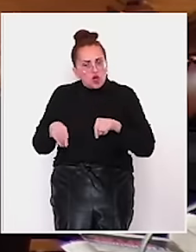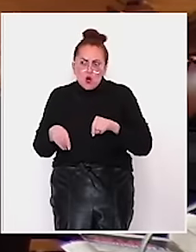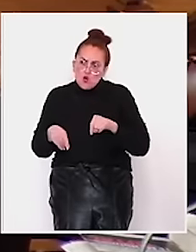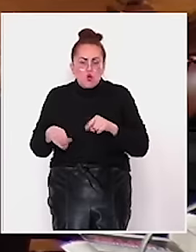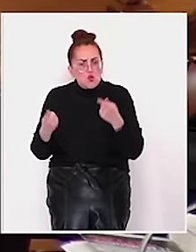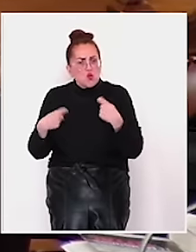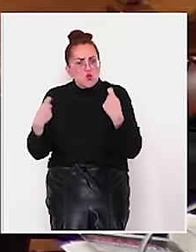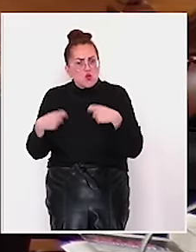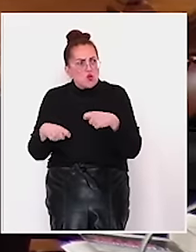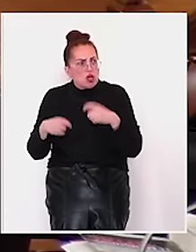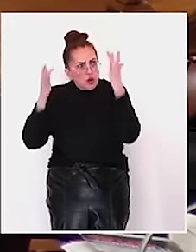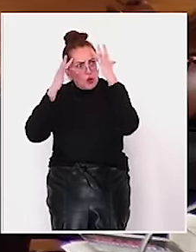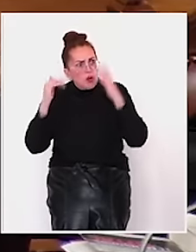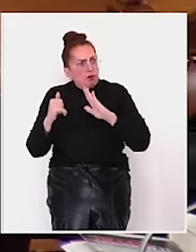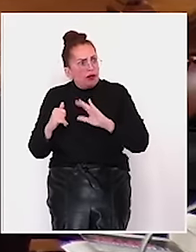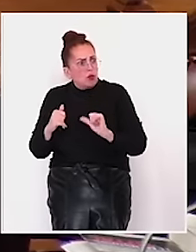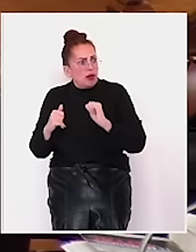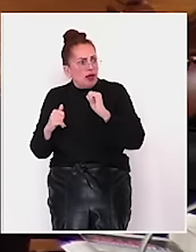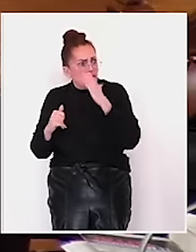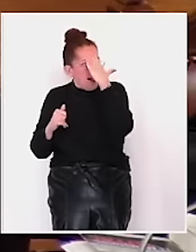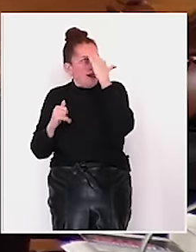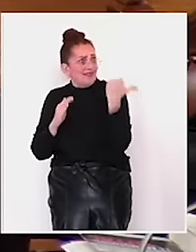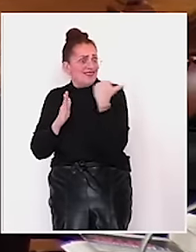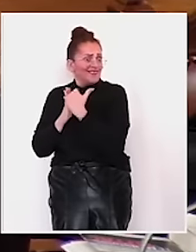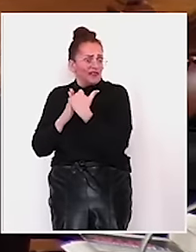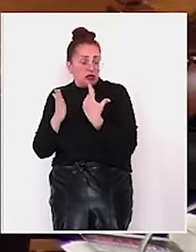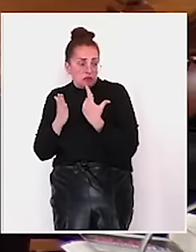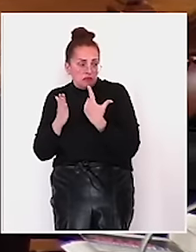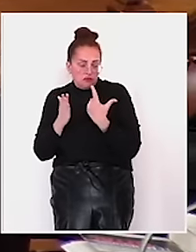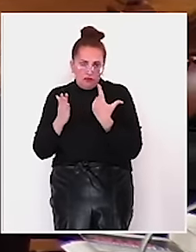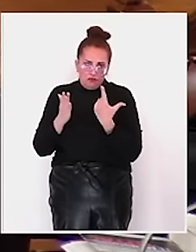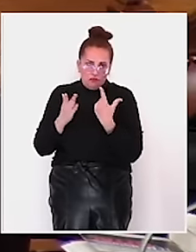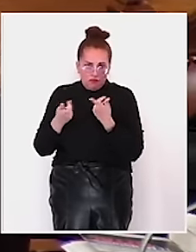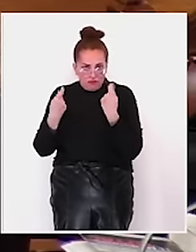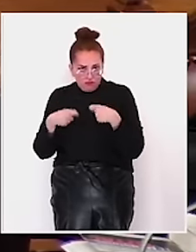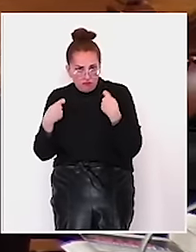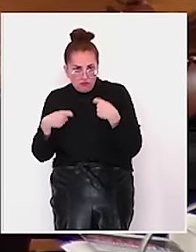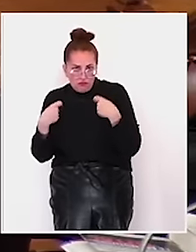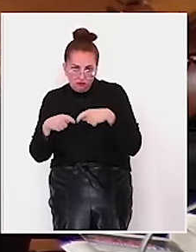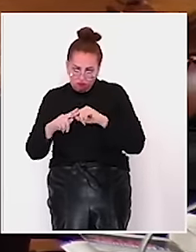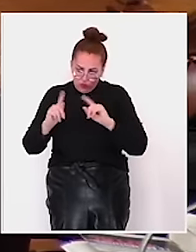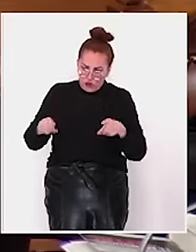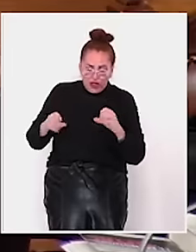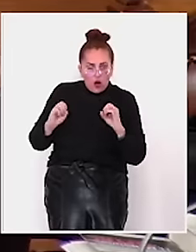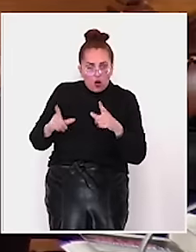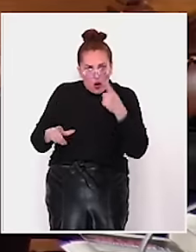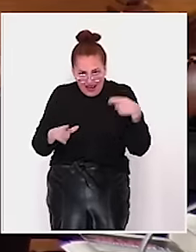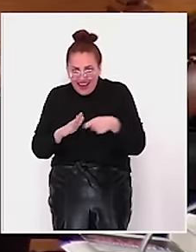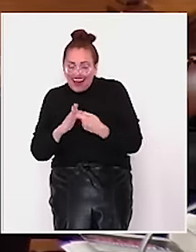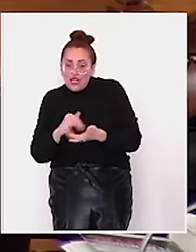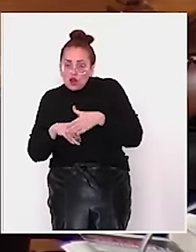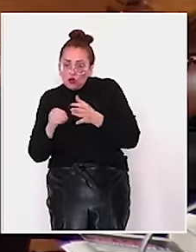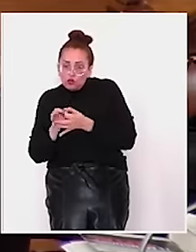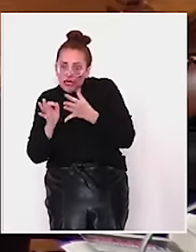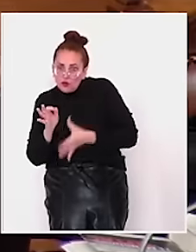culture, c'est même la plus grosse partie du budget de la culture, et comment ça se fait que cette grosse partie du budget se traduise pas par un